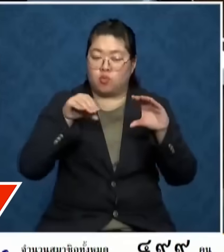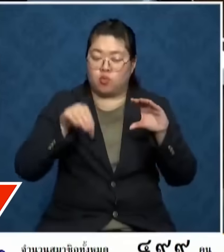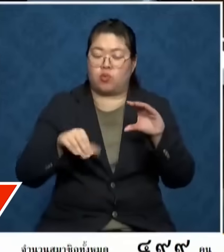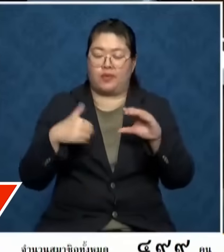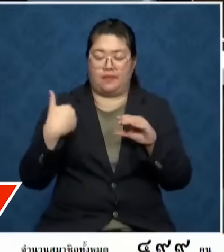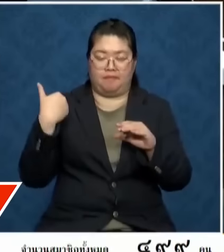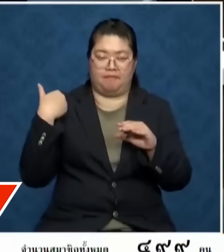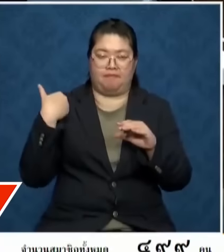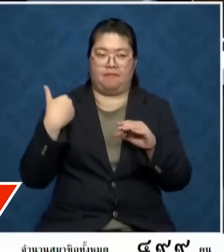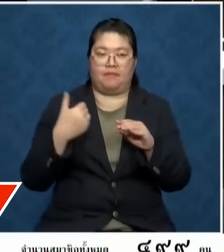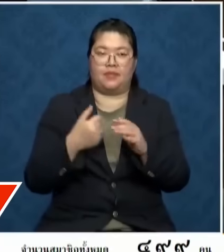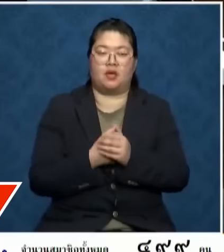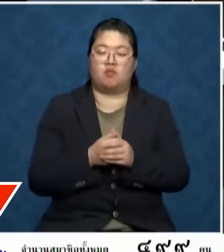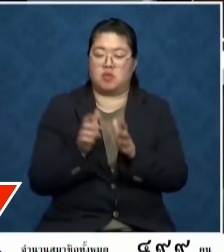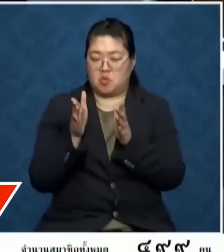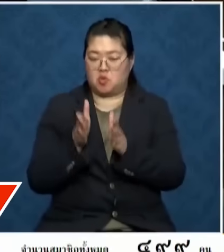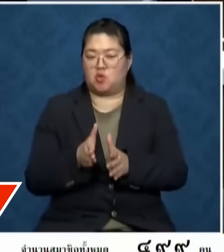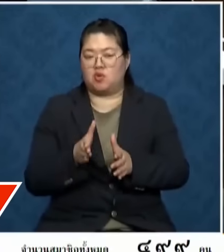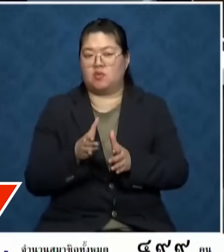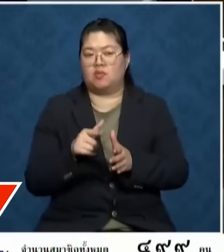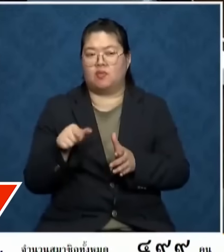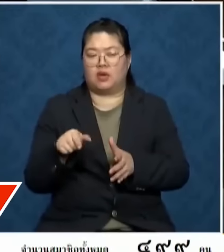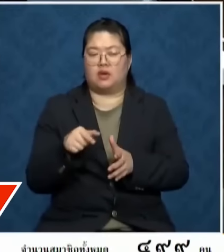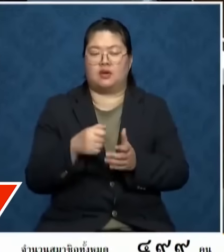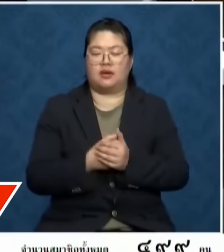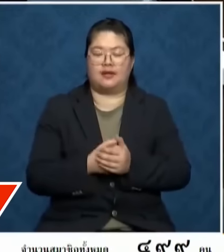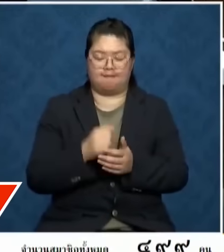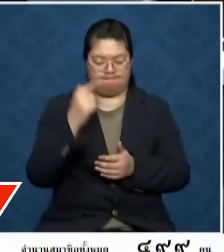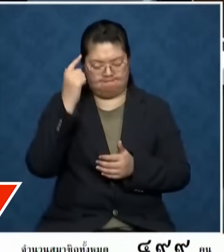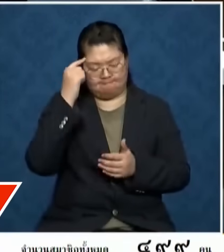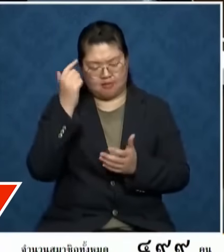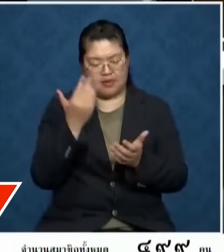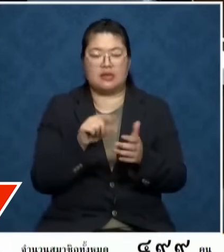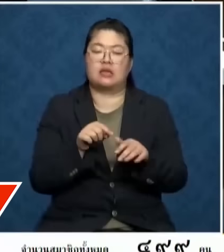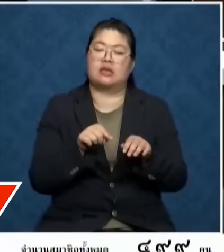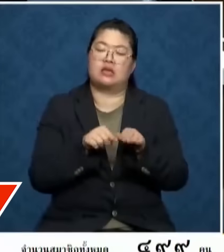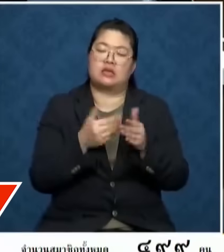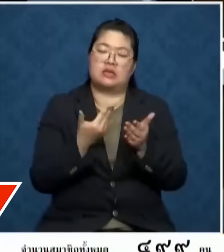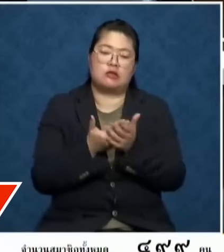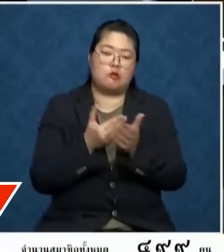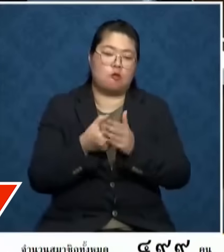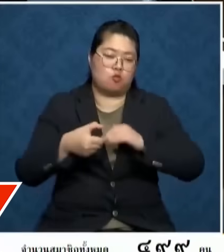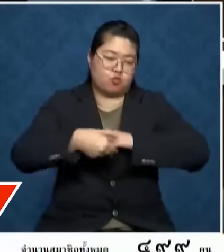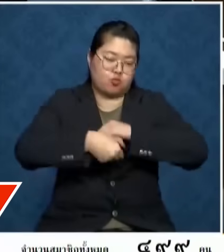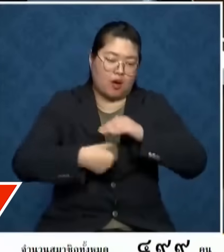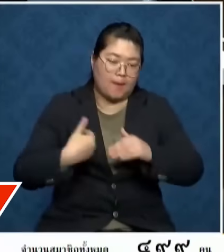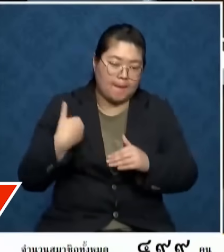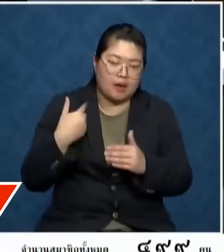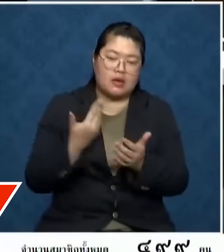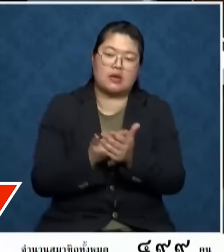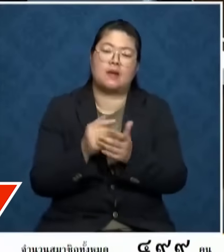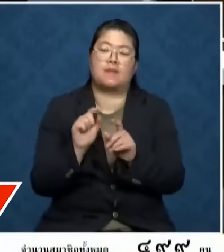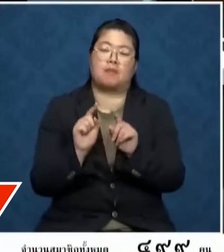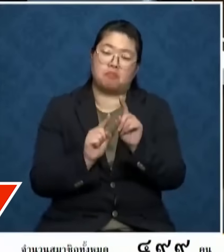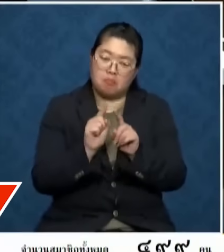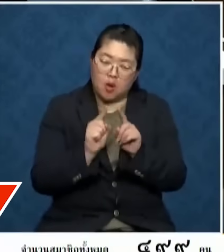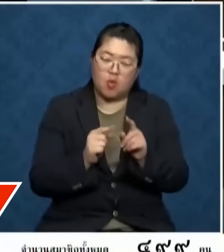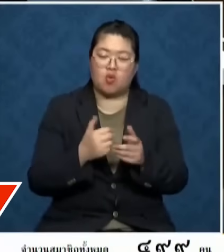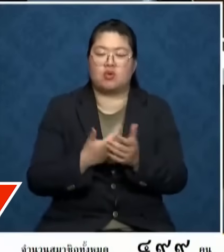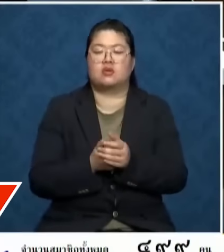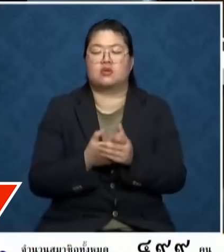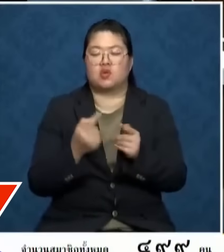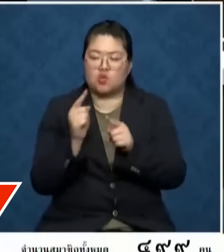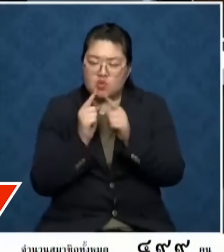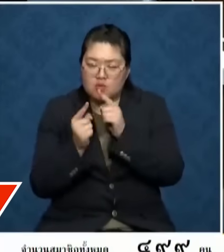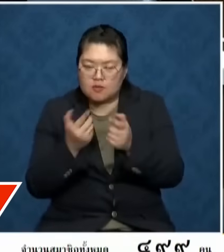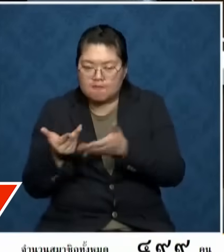ไปมีคนไปตั้งโต๊ะนะครับเตั้งโต๊ะเเรียกว่าตั้งโต๊ะเอ่อตั้งโต๊ะเปเปิดการฮ้วกัน